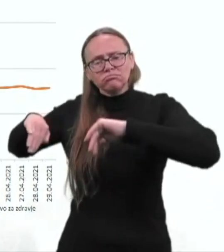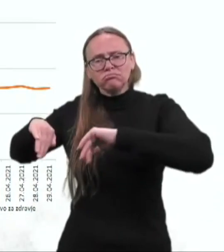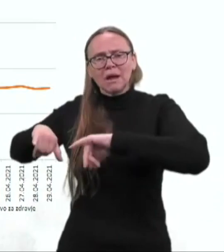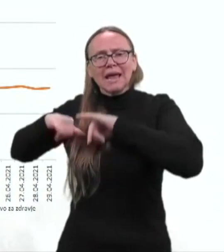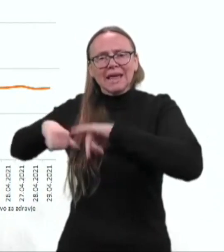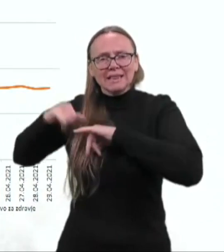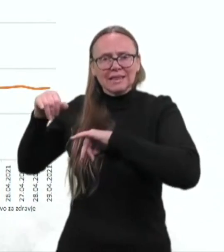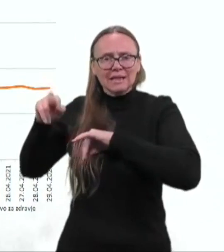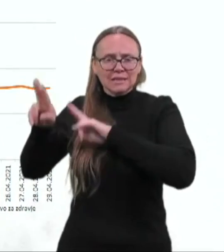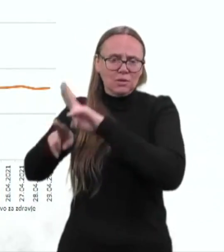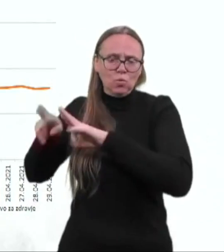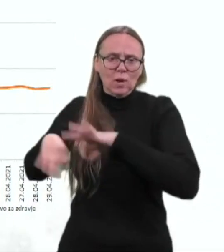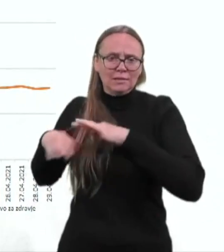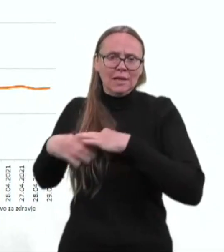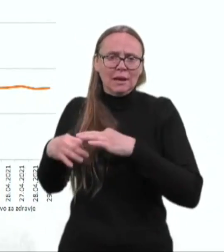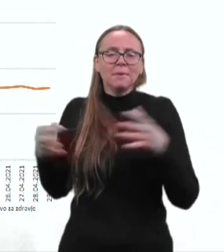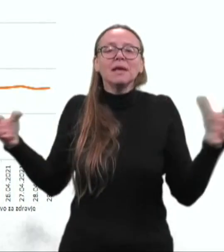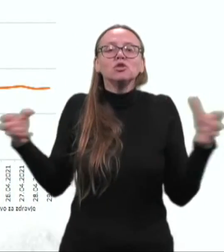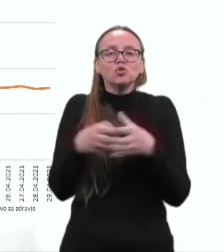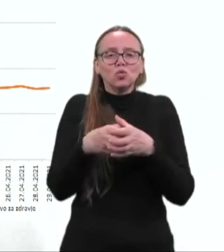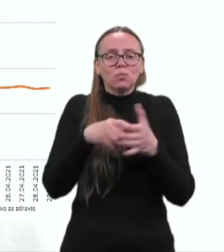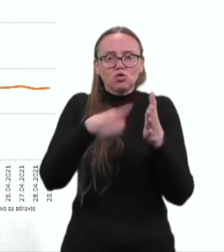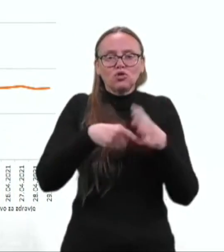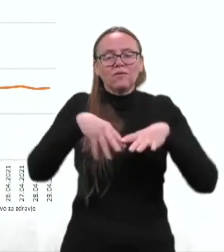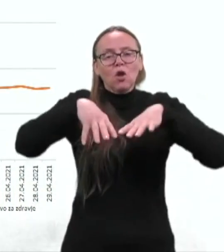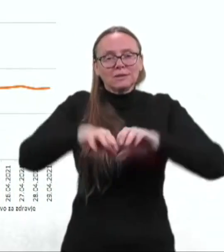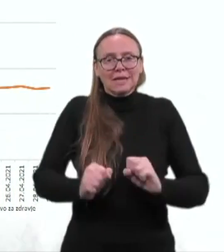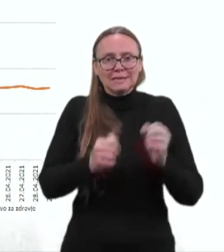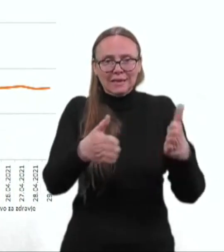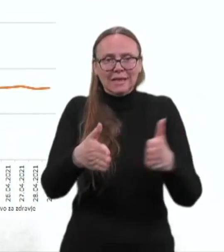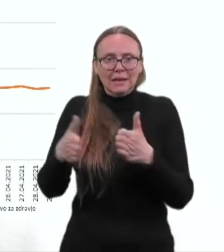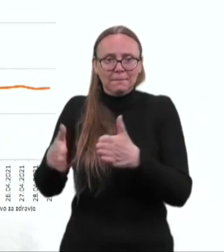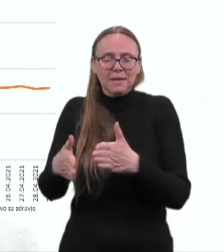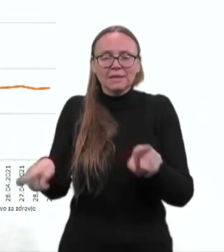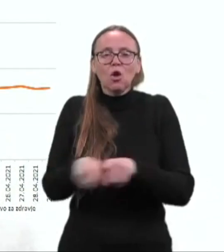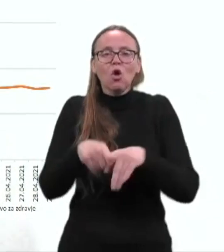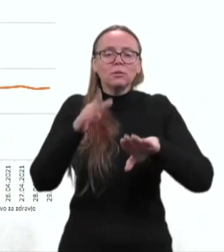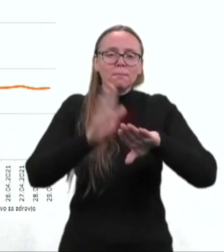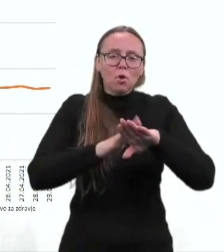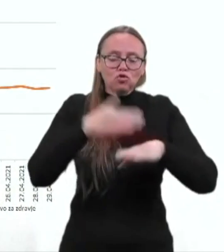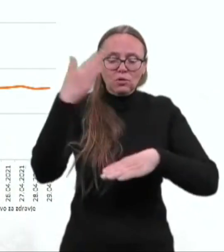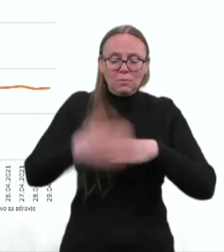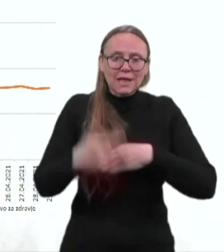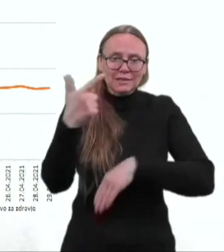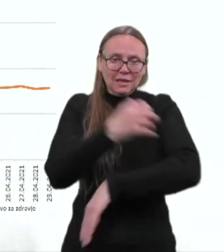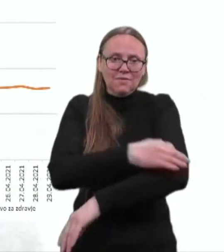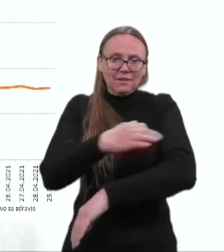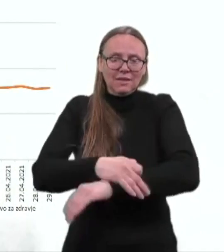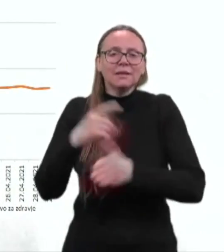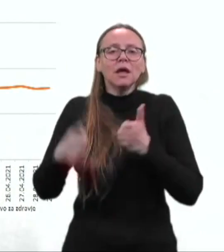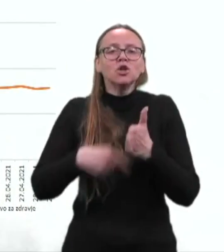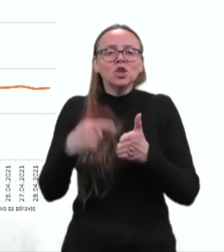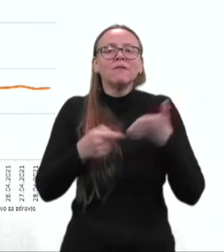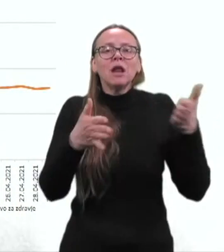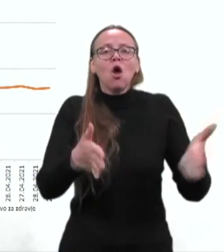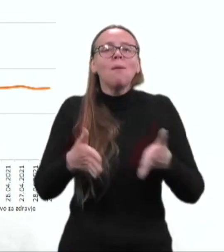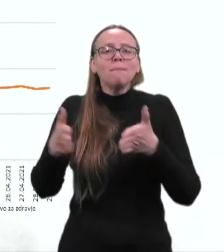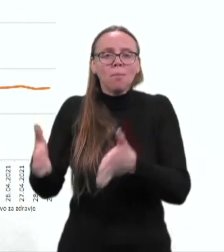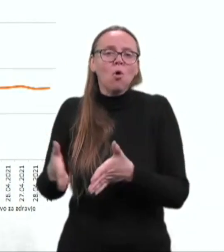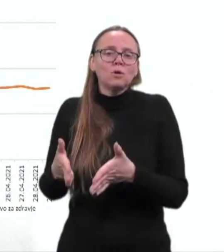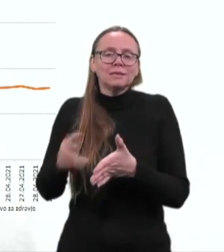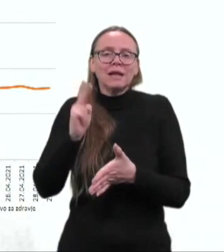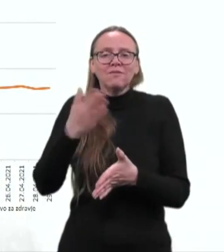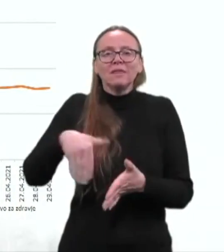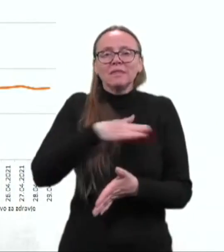zasedeno število vseh postelj. Kot že poročamo zadnji teden oziroma zadnja 2 tedna, se število postelj